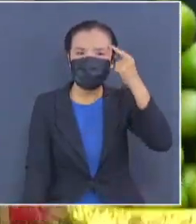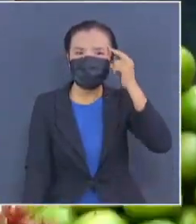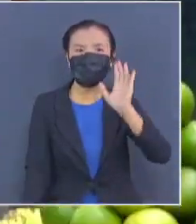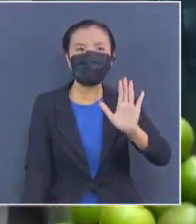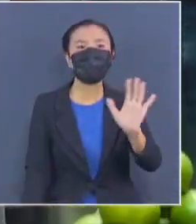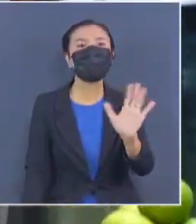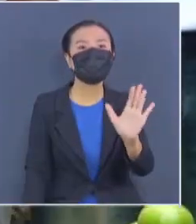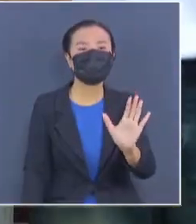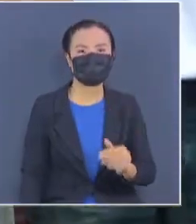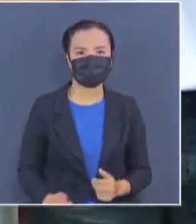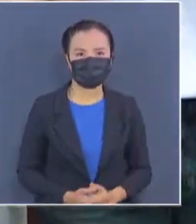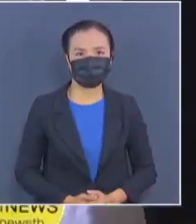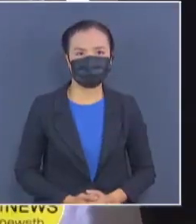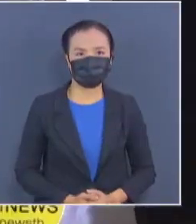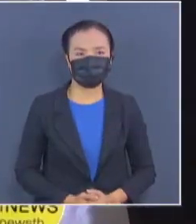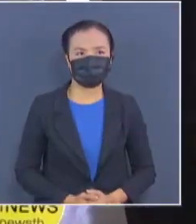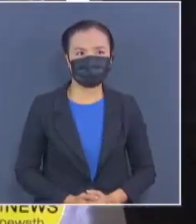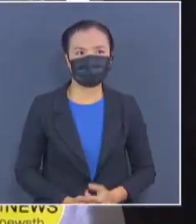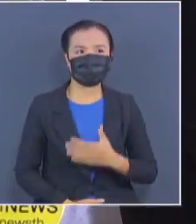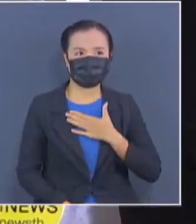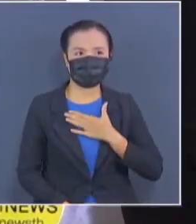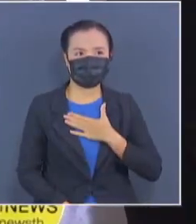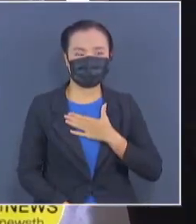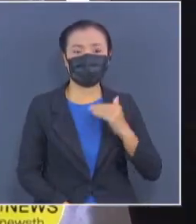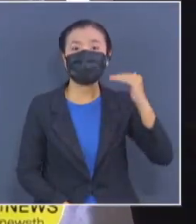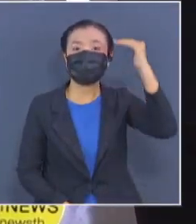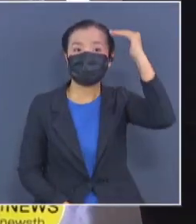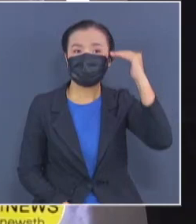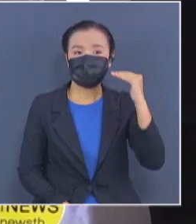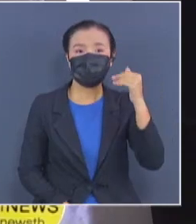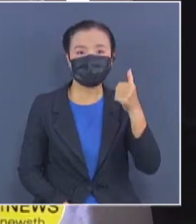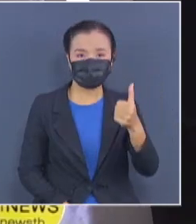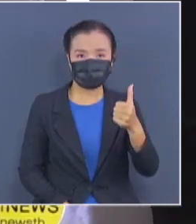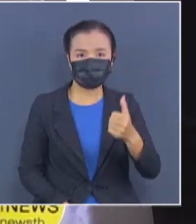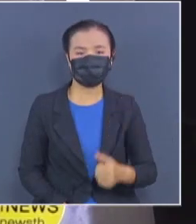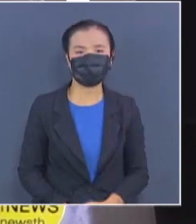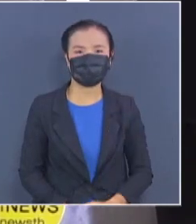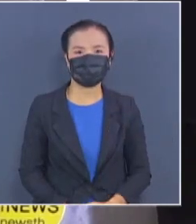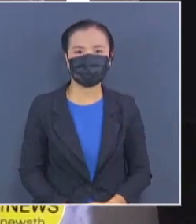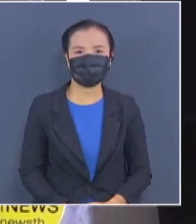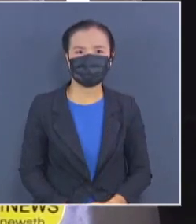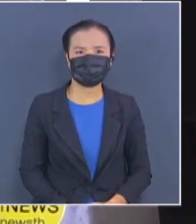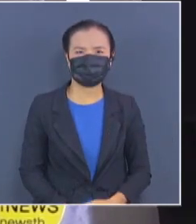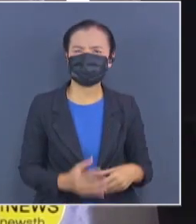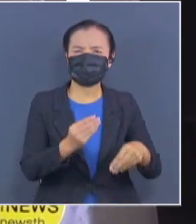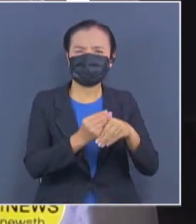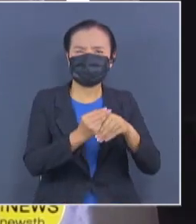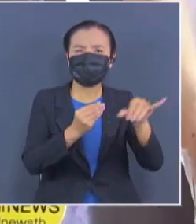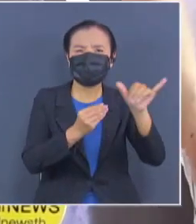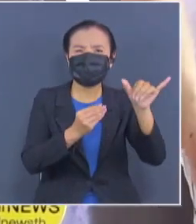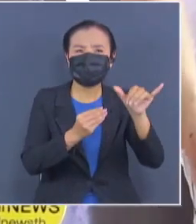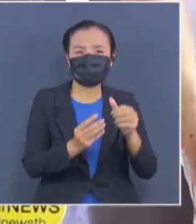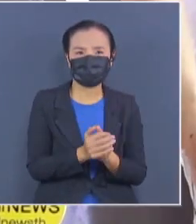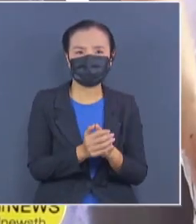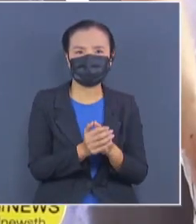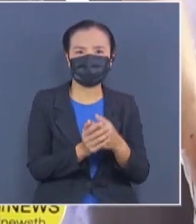ม่ได้ เราก็ยังเป็นพี่น้องที่ดีต่อกันครับยังไม่มีอะไรคืบหน้ามากกว่านี้หรอกครับผม